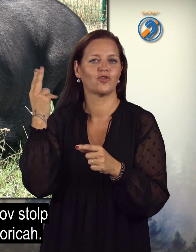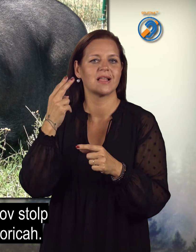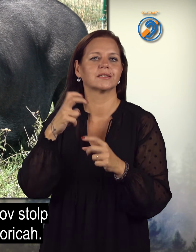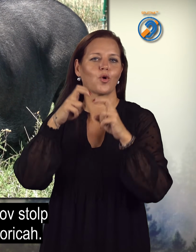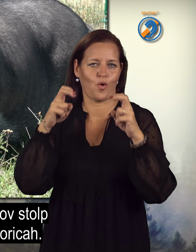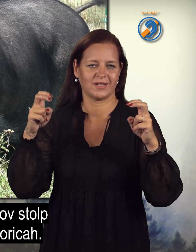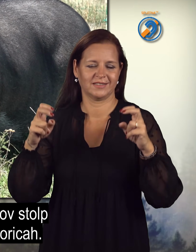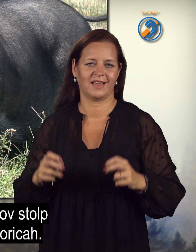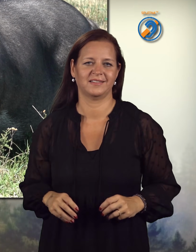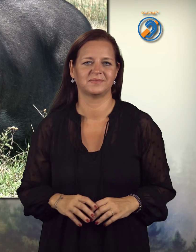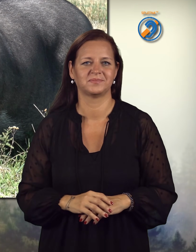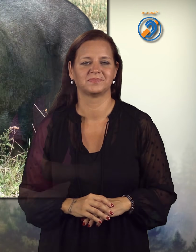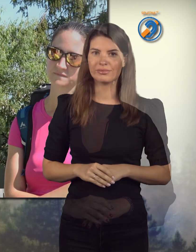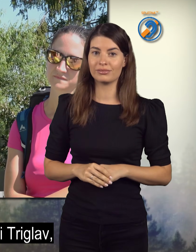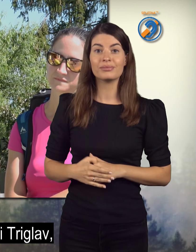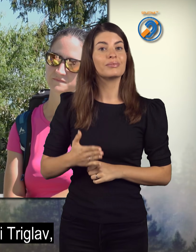Goricah.